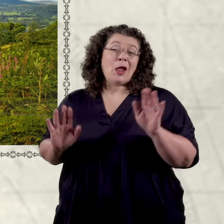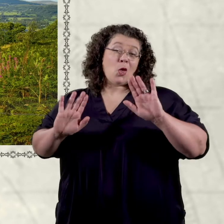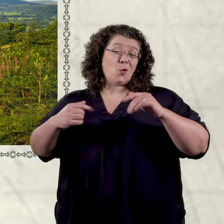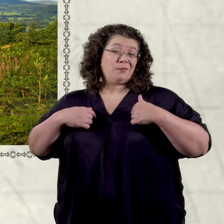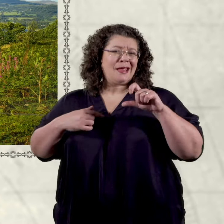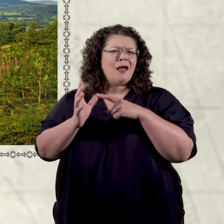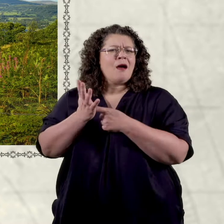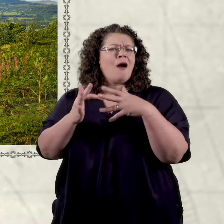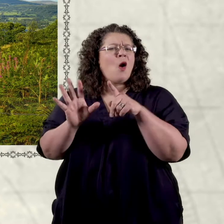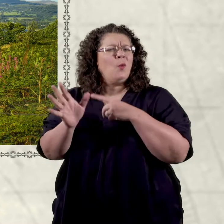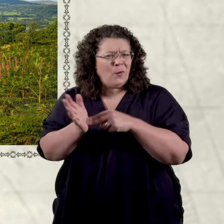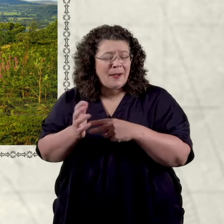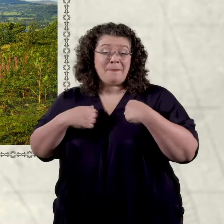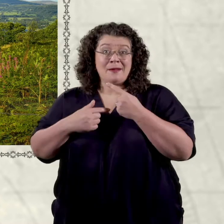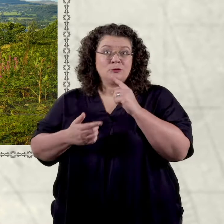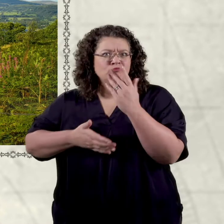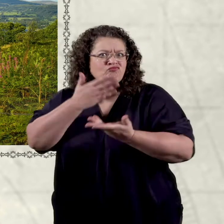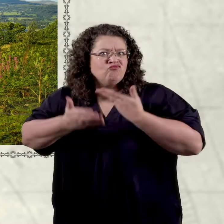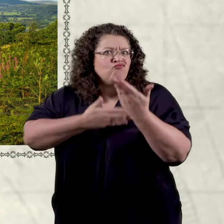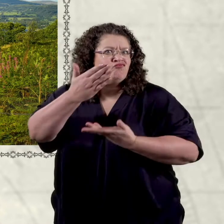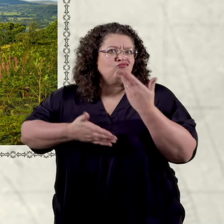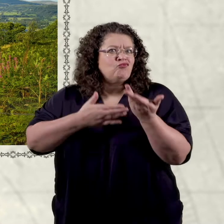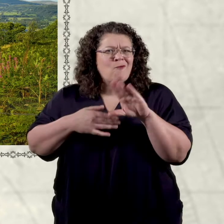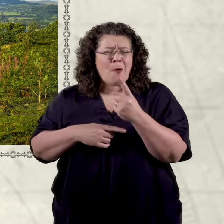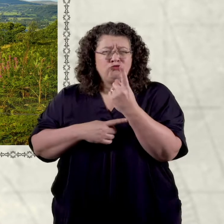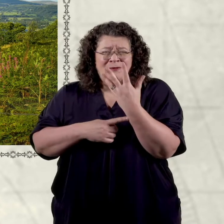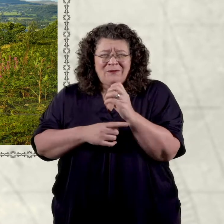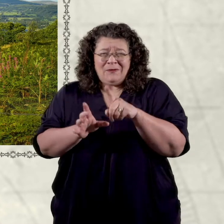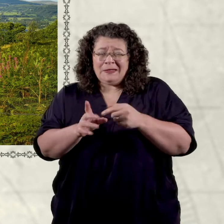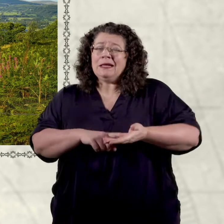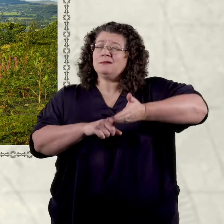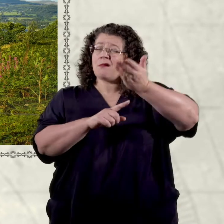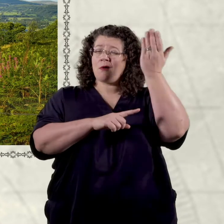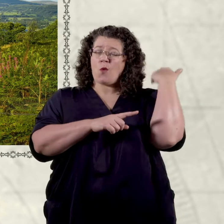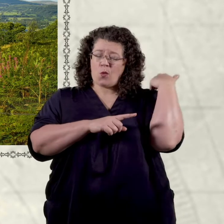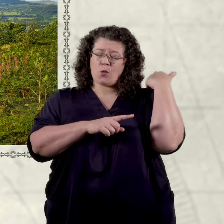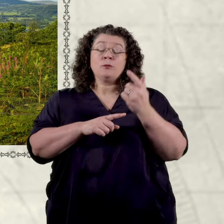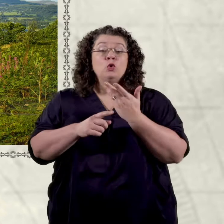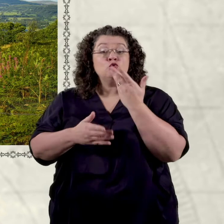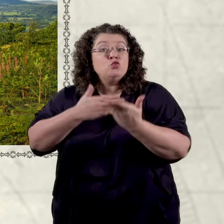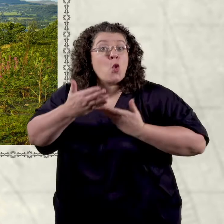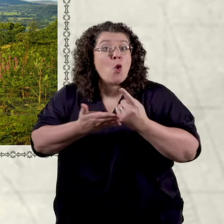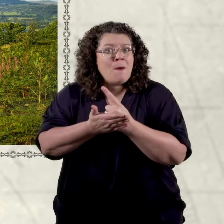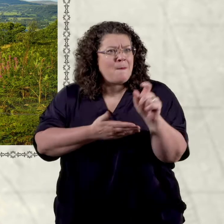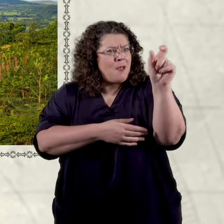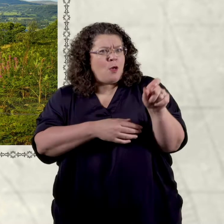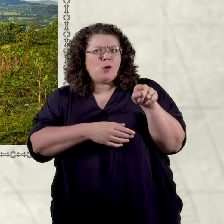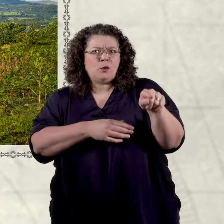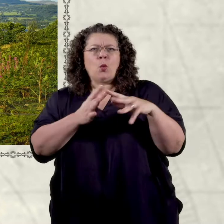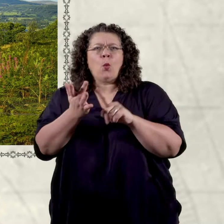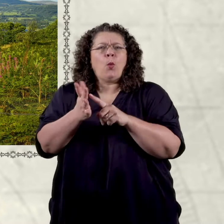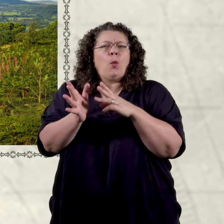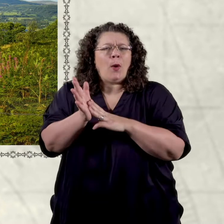Helo, Carwyn dwi, a dwi yma heddiw i ddeu stori wrthych chi. Mae'n stori sy'n mynd â ni nôl dros 150 o flynyddoedd yn